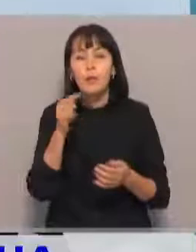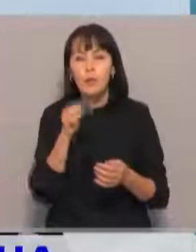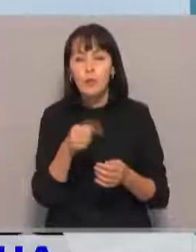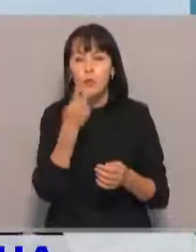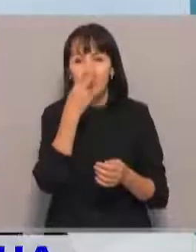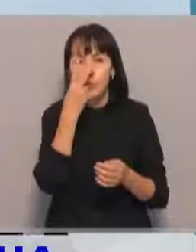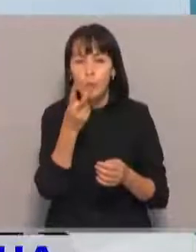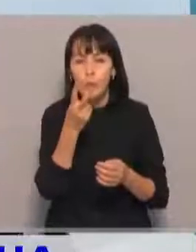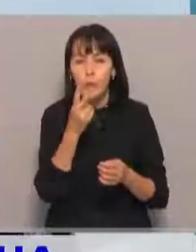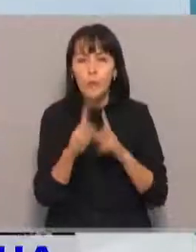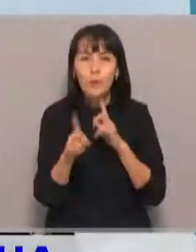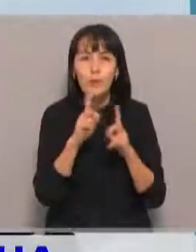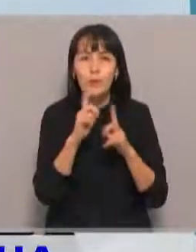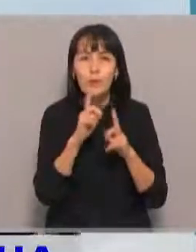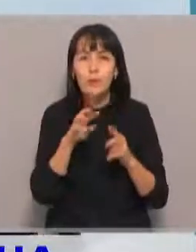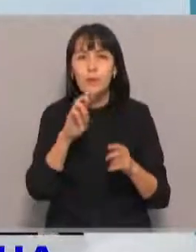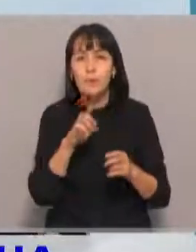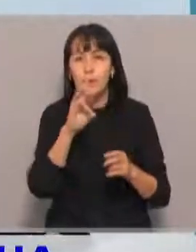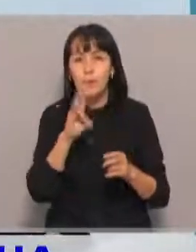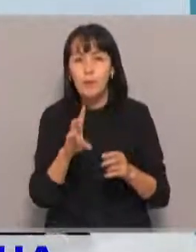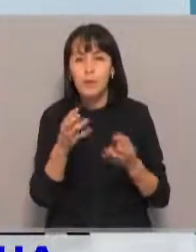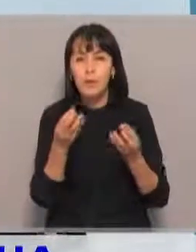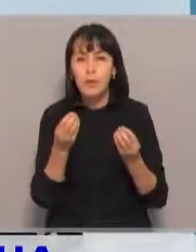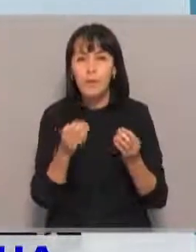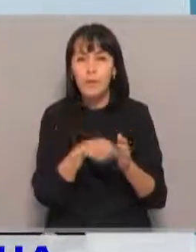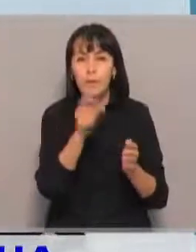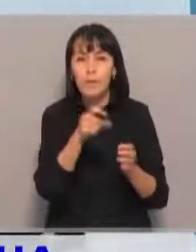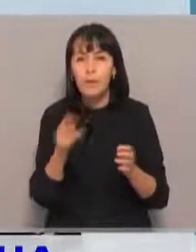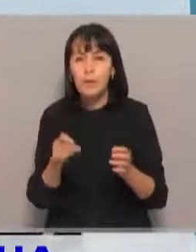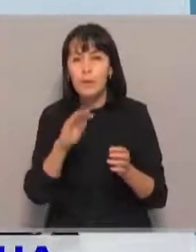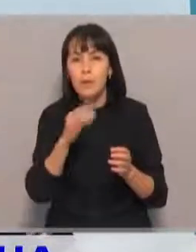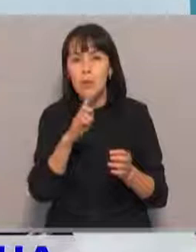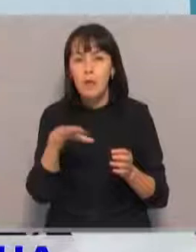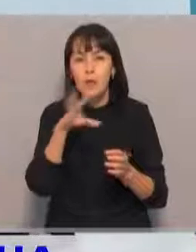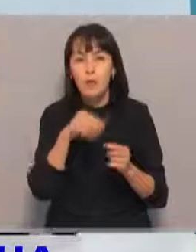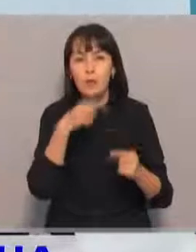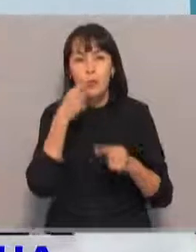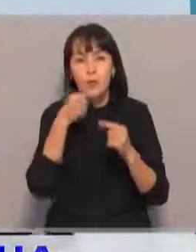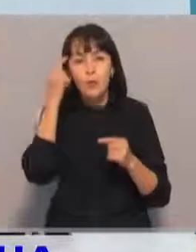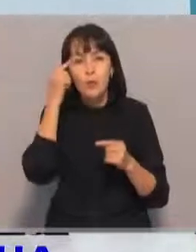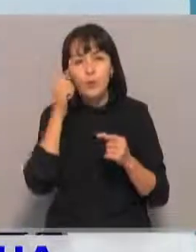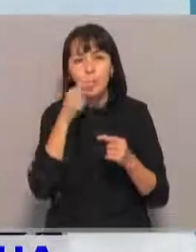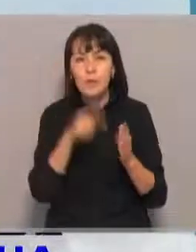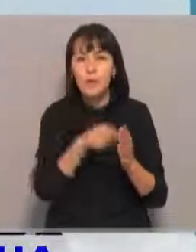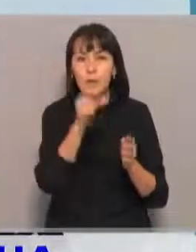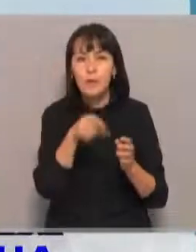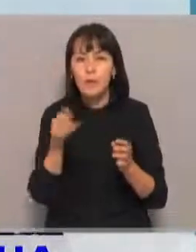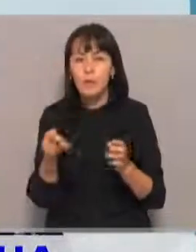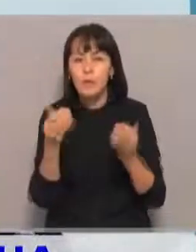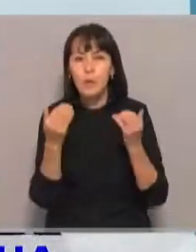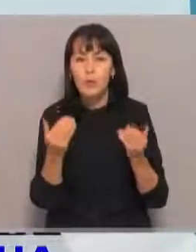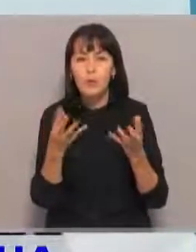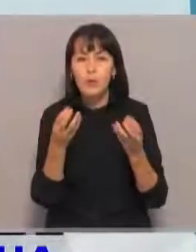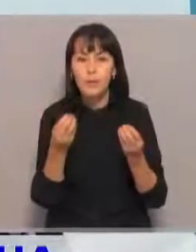жерде жиналыста Бахадыр Нарымбетов, жаңдағы Жанар Бектай бәріміз ақылдасып, депутаттар, оның